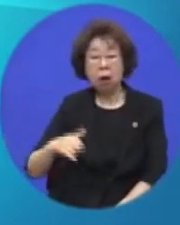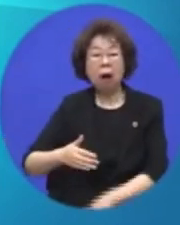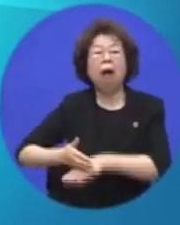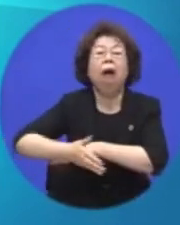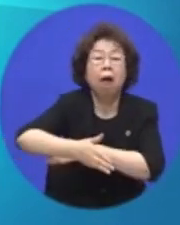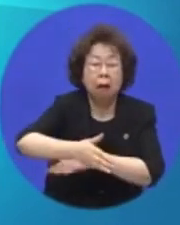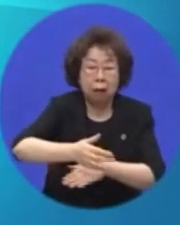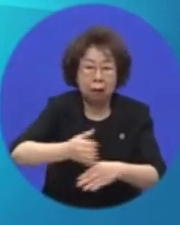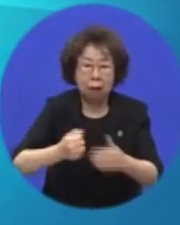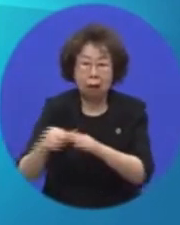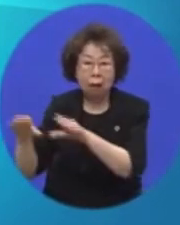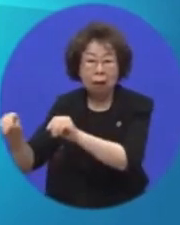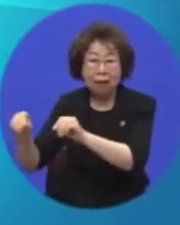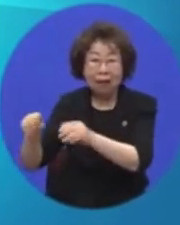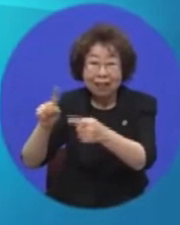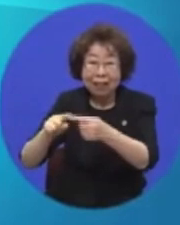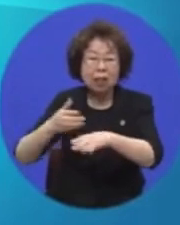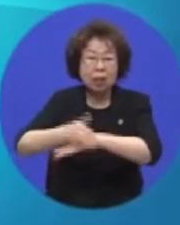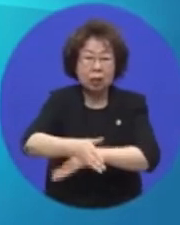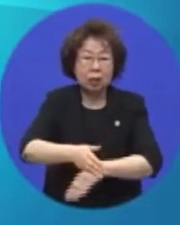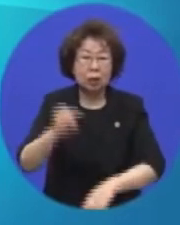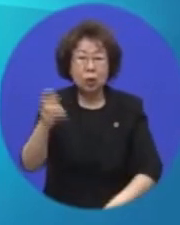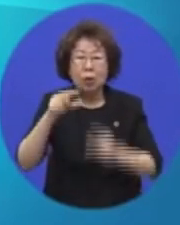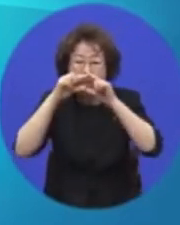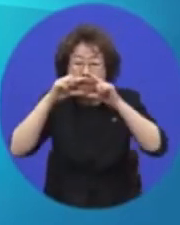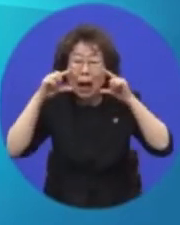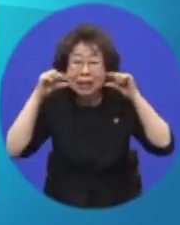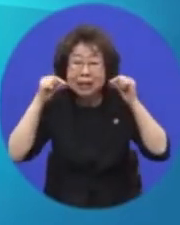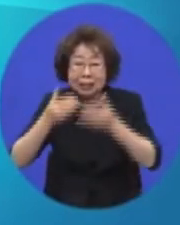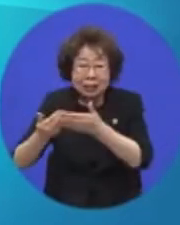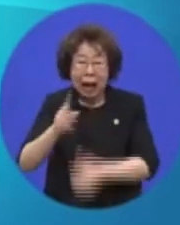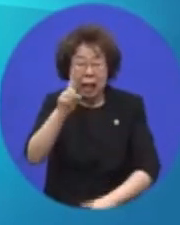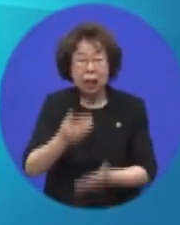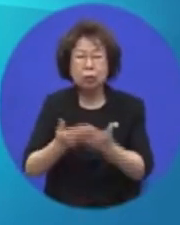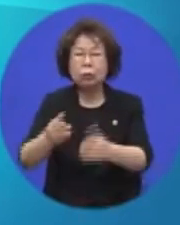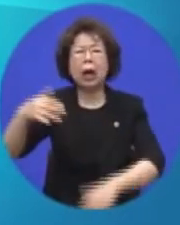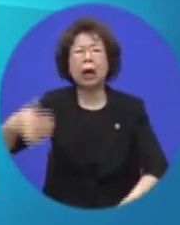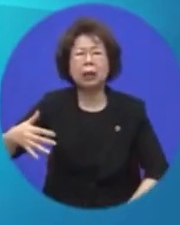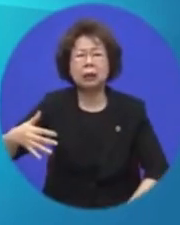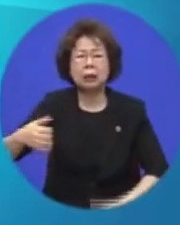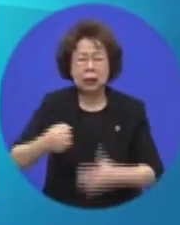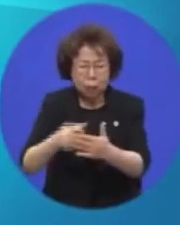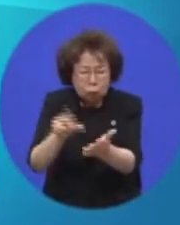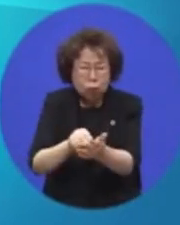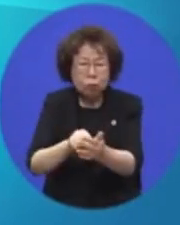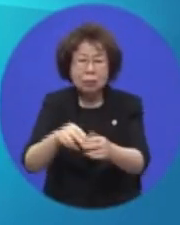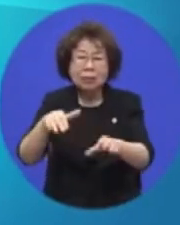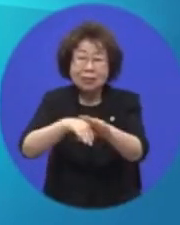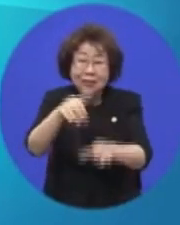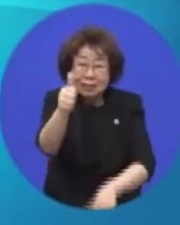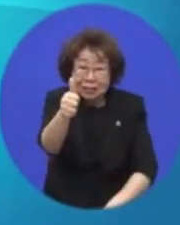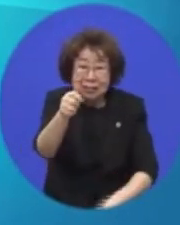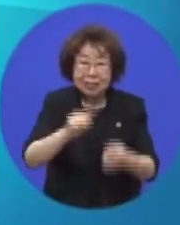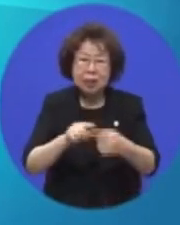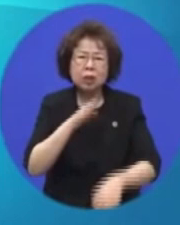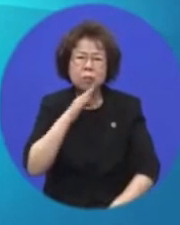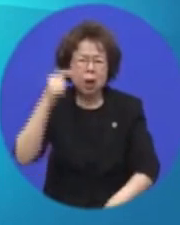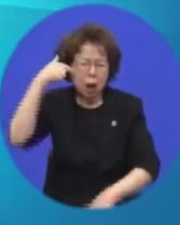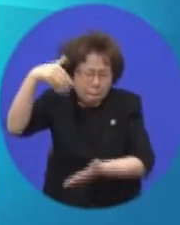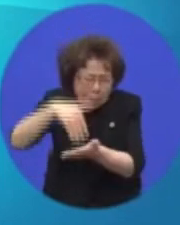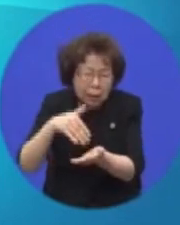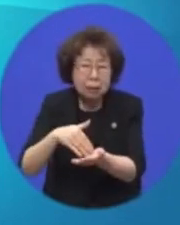또 우리 국민을 과장한 않은지 마스카라 제대로 공부 못하는 거거든요 그 문에 대해서 문재인 저분은 정말 반성하고